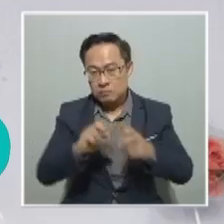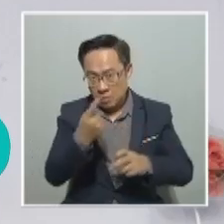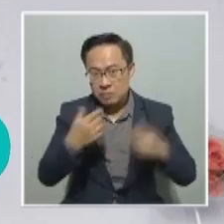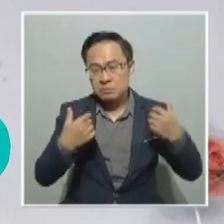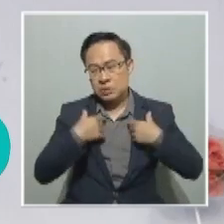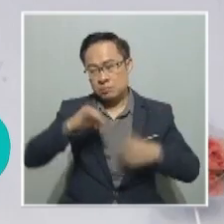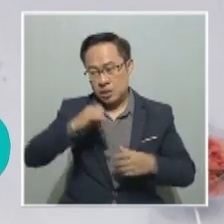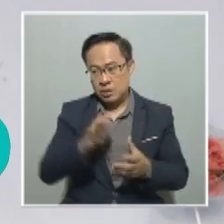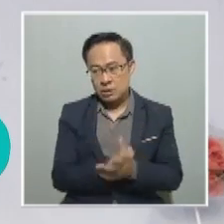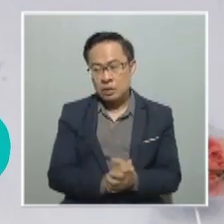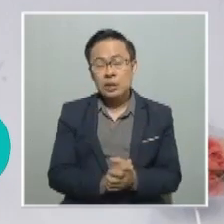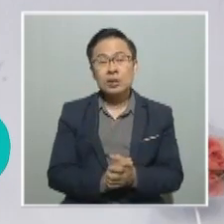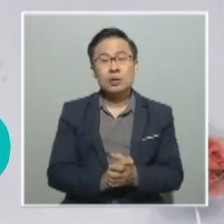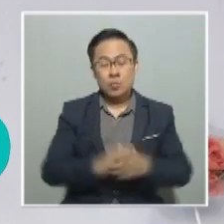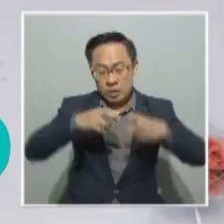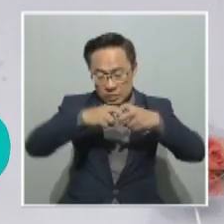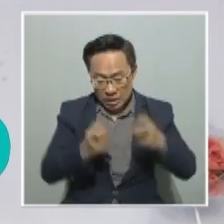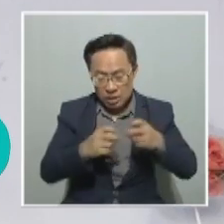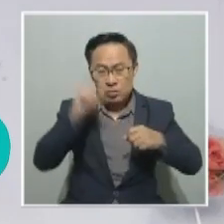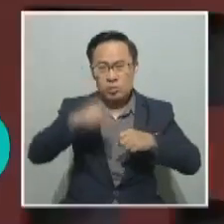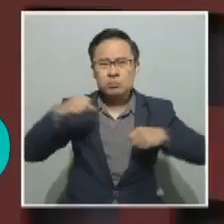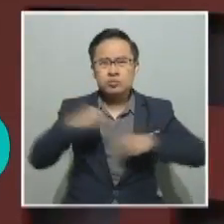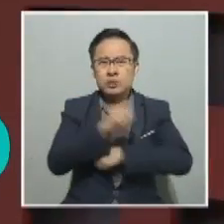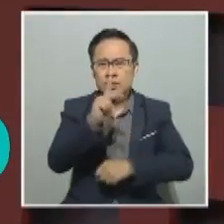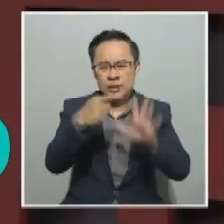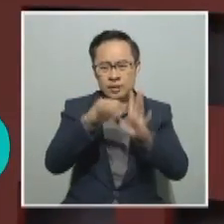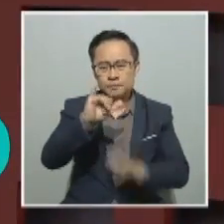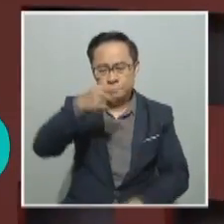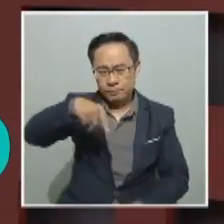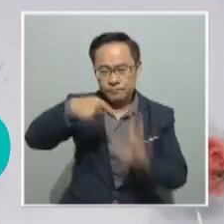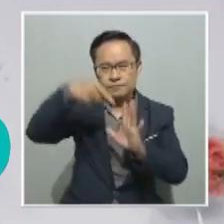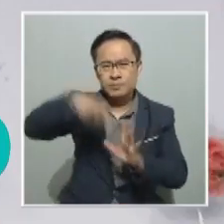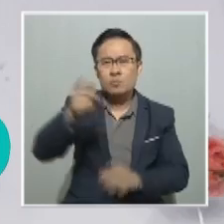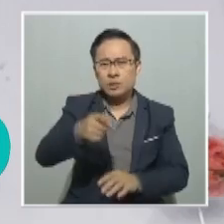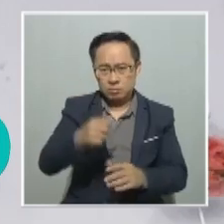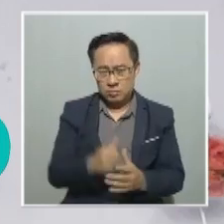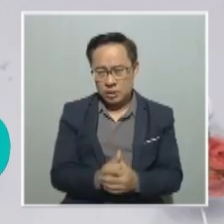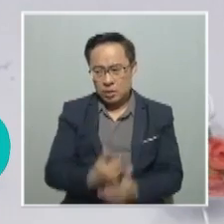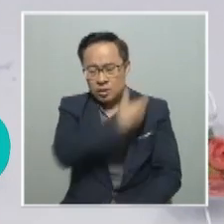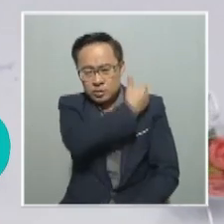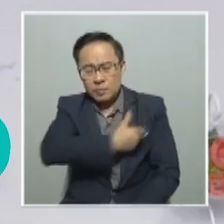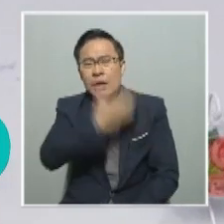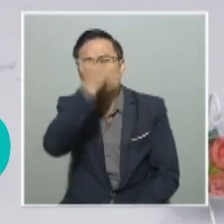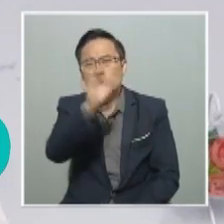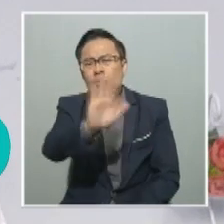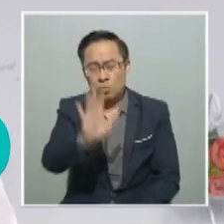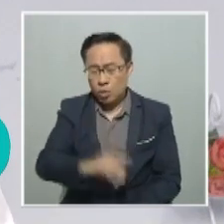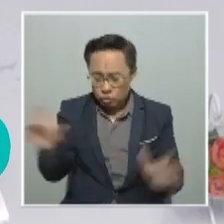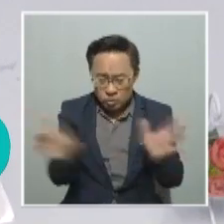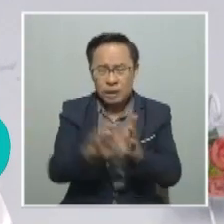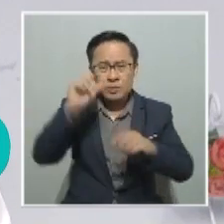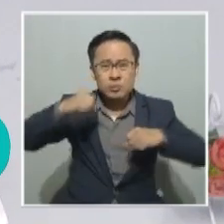ภาพต่อเพราะดัดต้องกายภาพอยู่ดี ดังนั้นก็ต้องเราไม่รู้ ใช่เราไม่รู้เราจะไปมีความเสี่ยงในการผ่าตัดเพื่ออะไรใช่ไหมฮะ